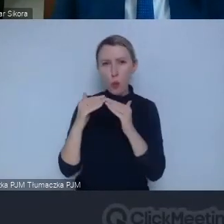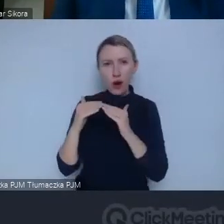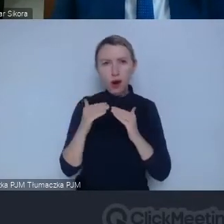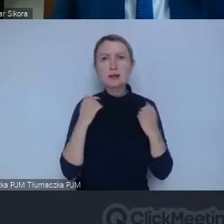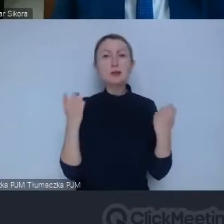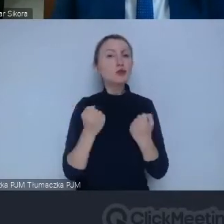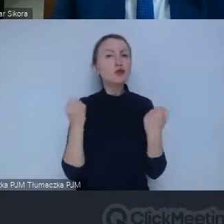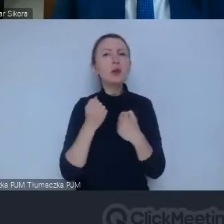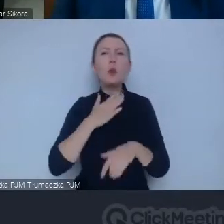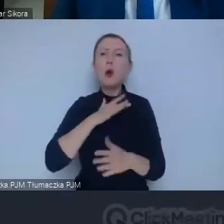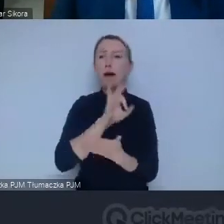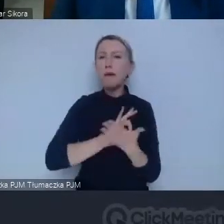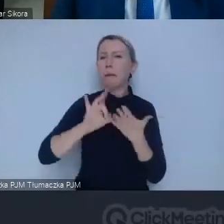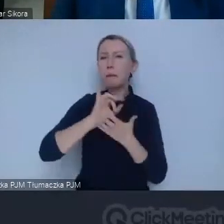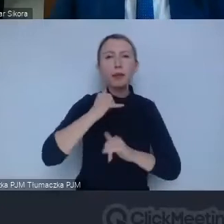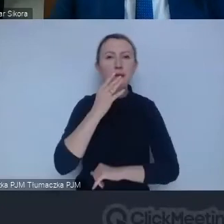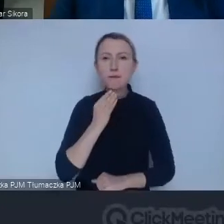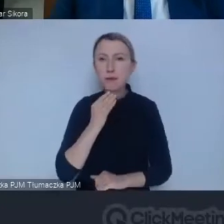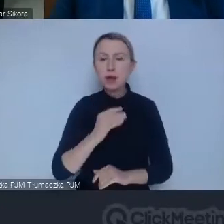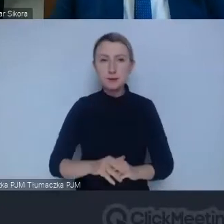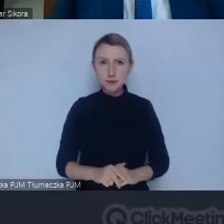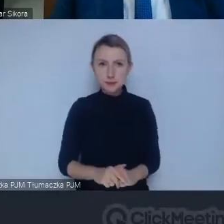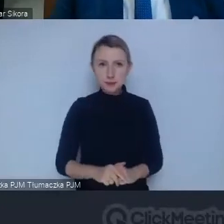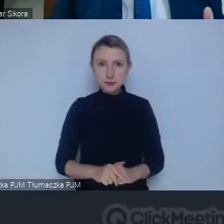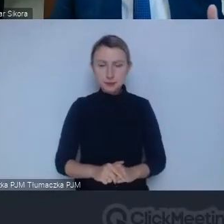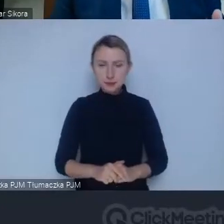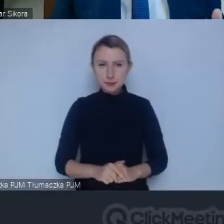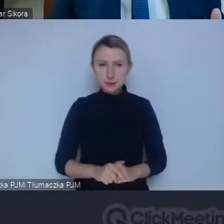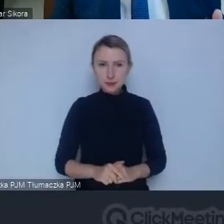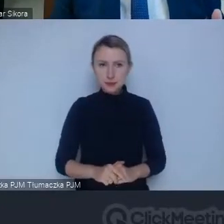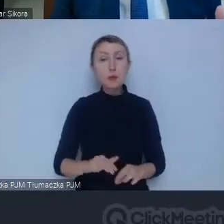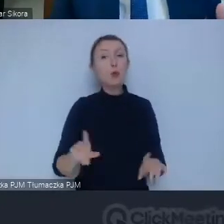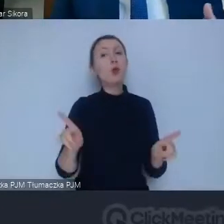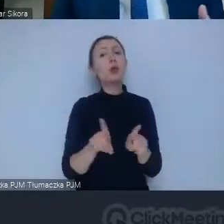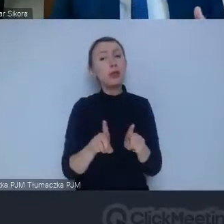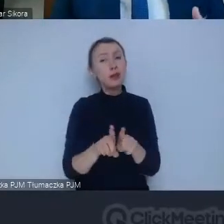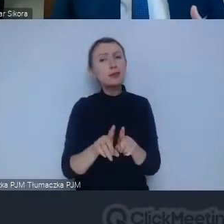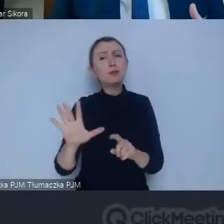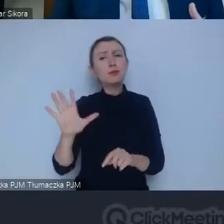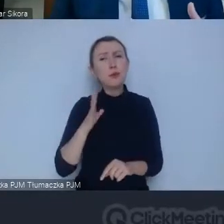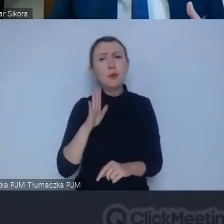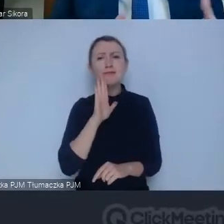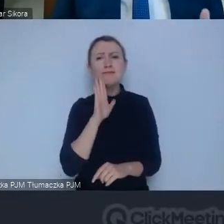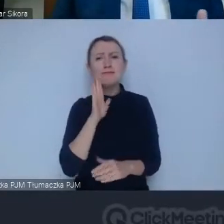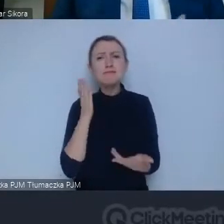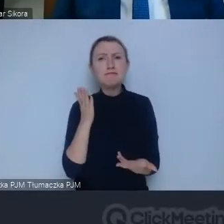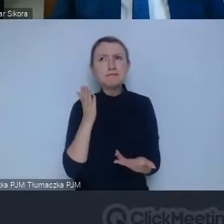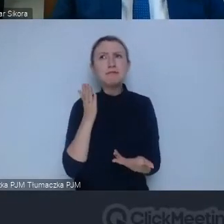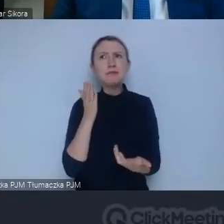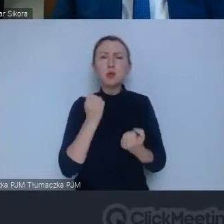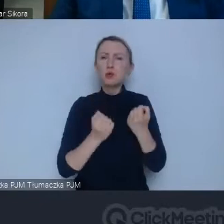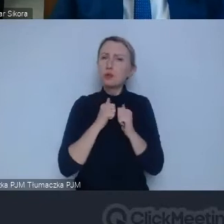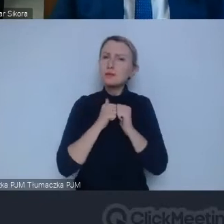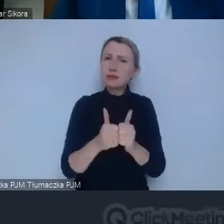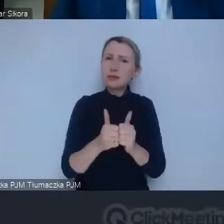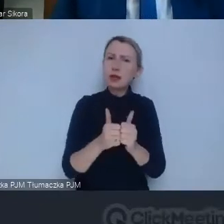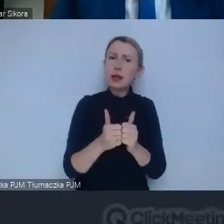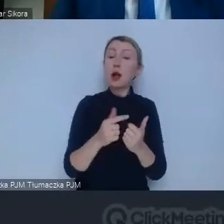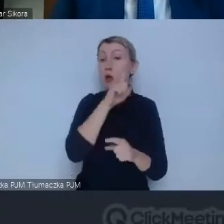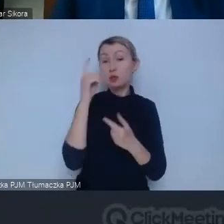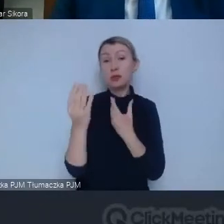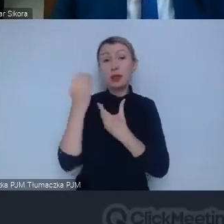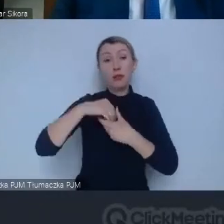funkcjonowaniu naszych gmin. Więc to też było pewnym jakby wyzwaniem dla inwestorów, o